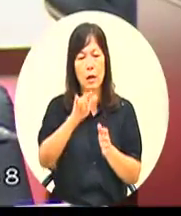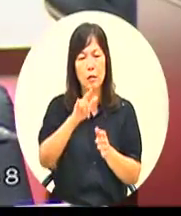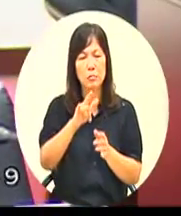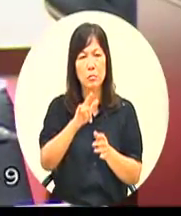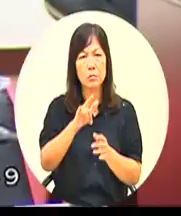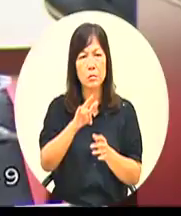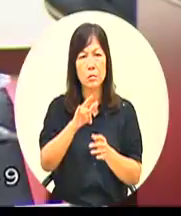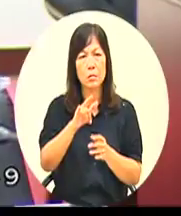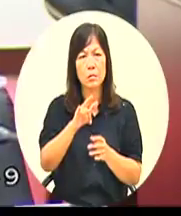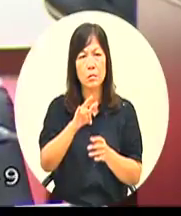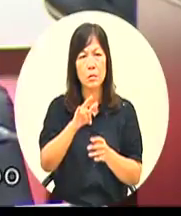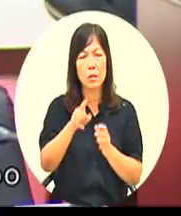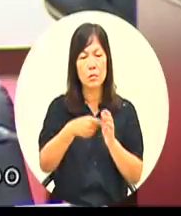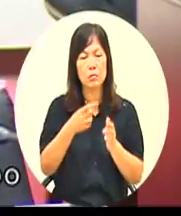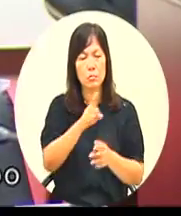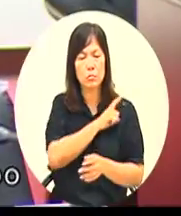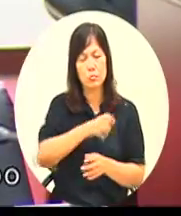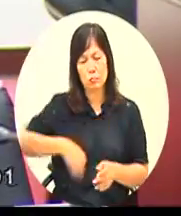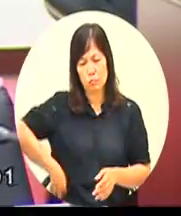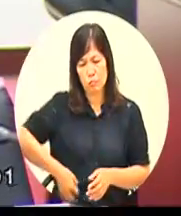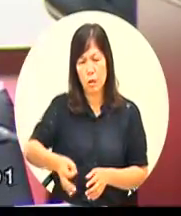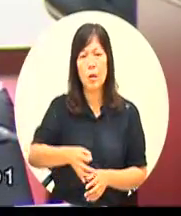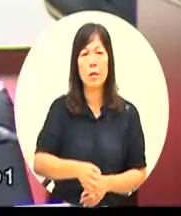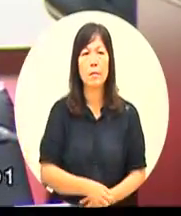有自己掏腰包